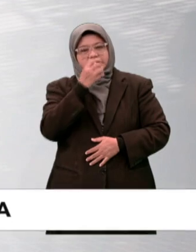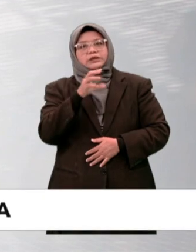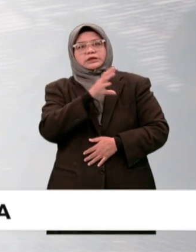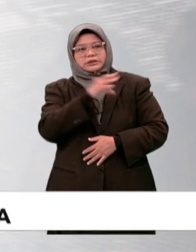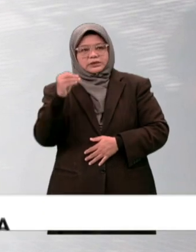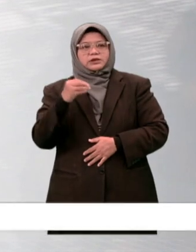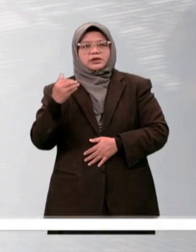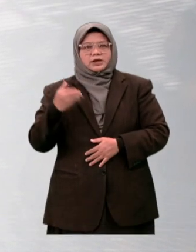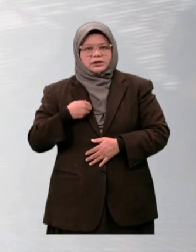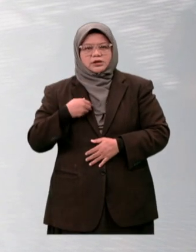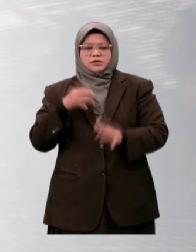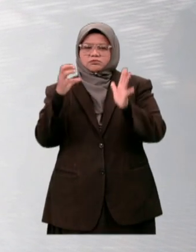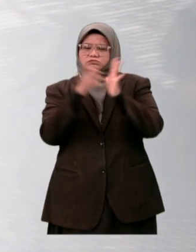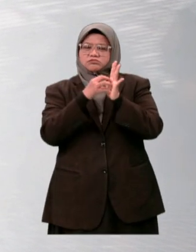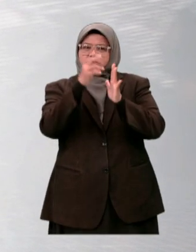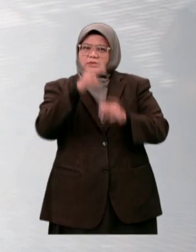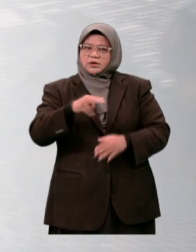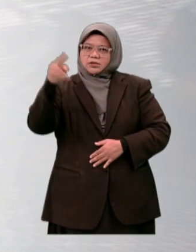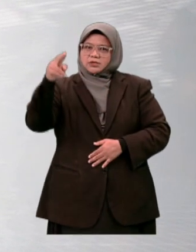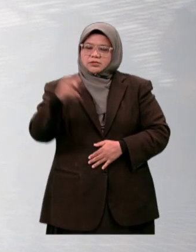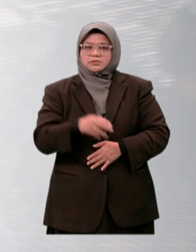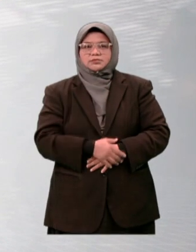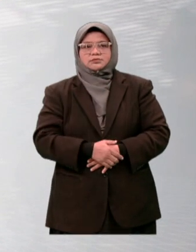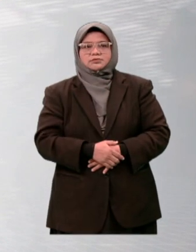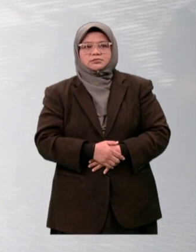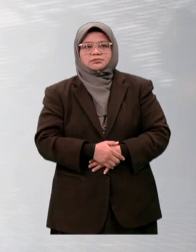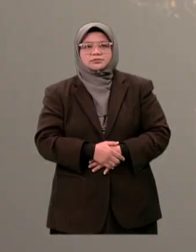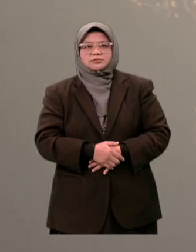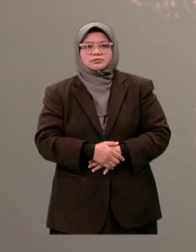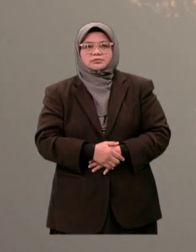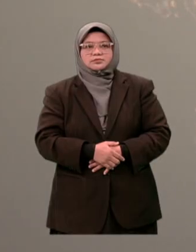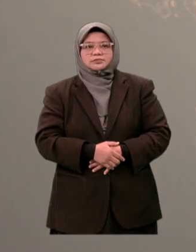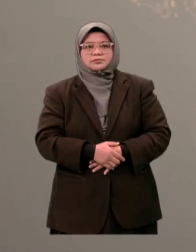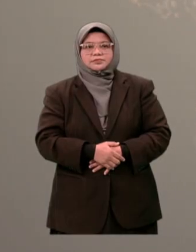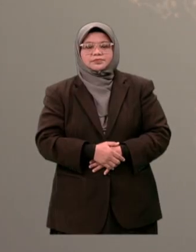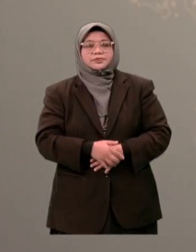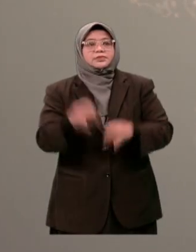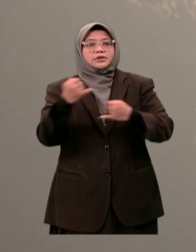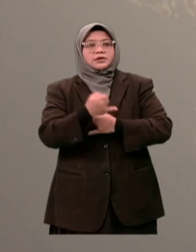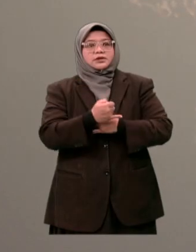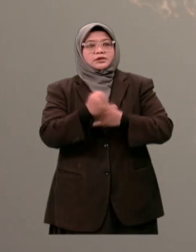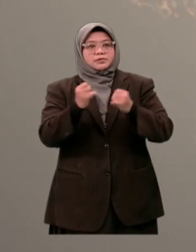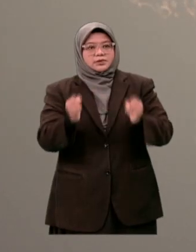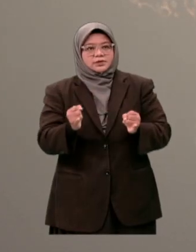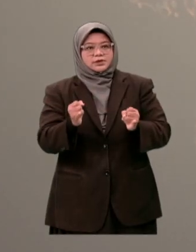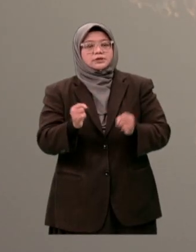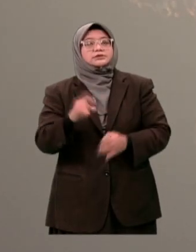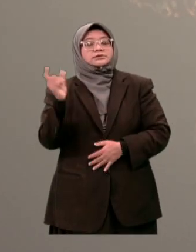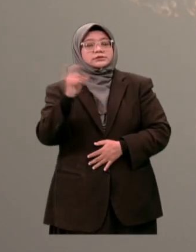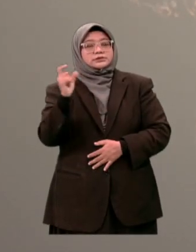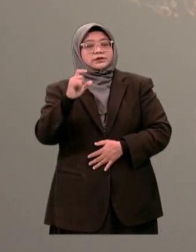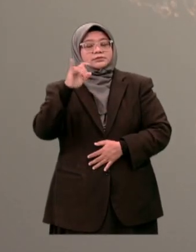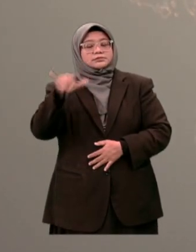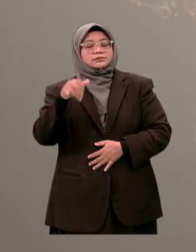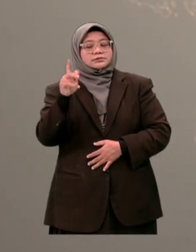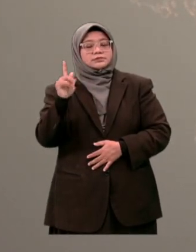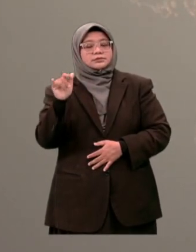memiliki tanda halal pada pembungkus jabatan kemajuan Islam